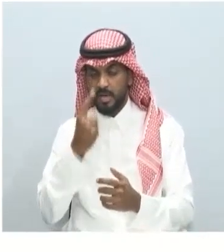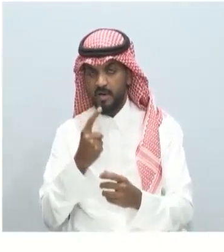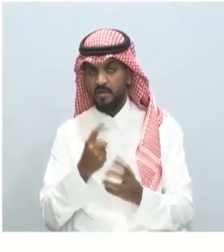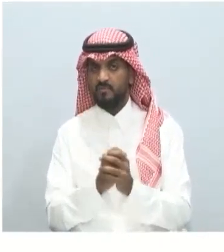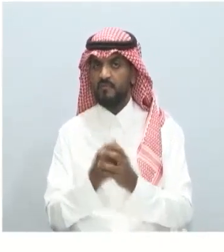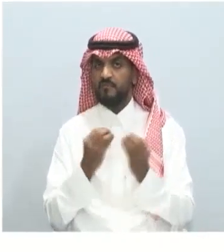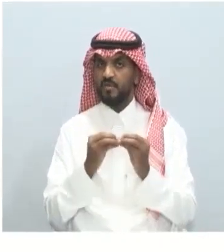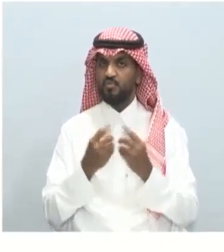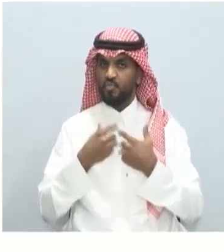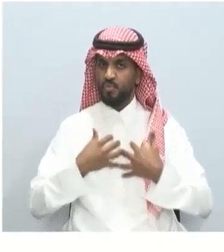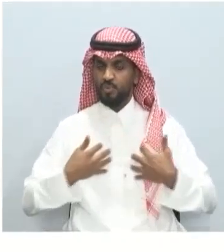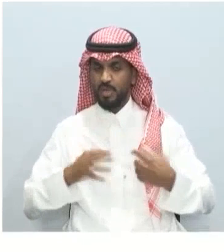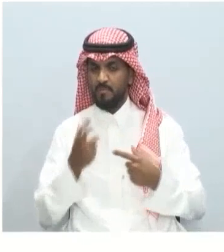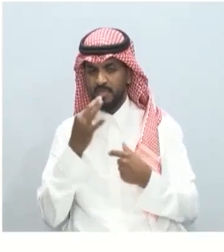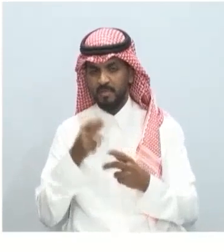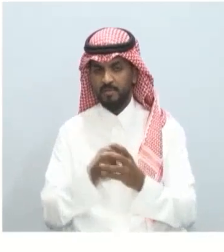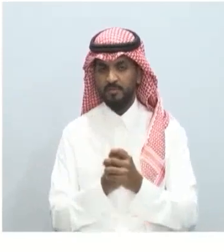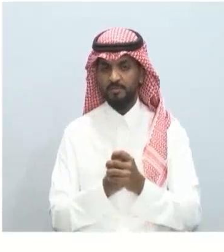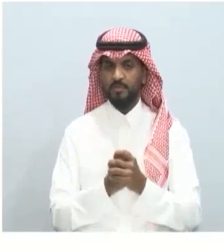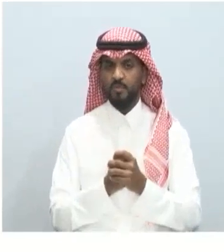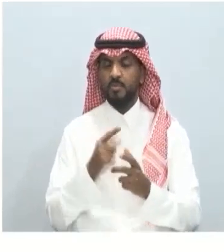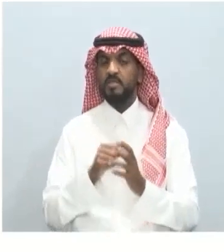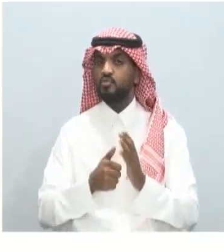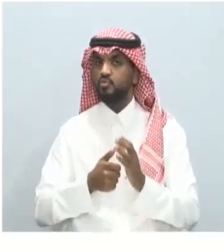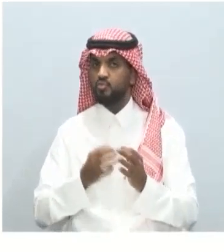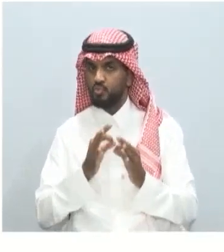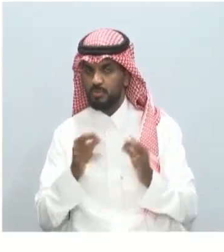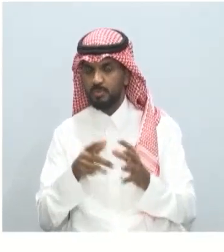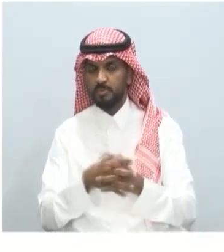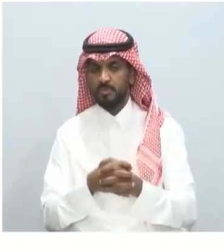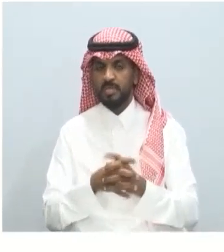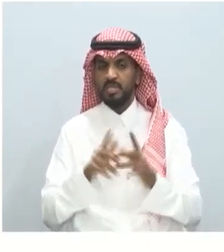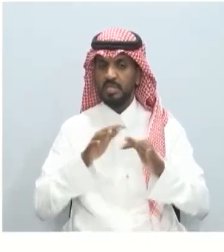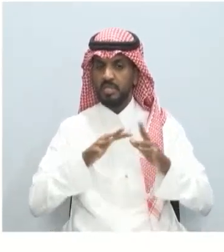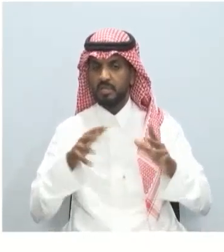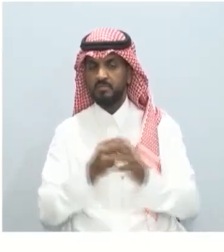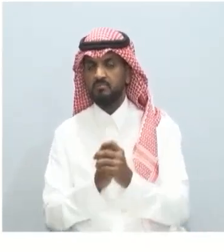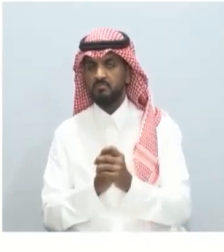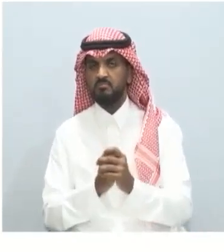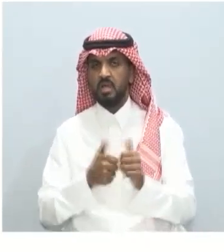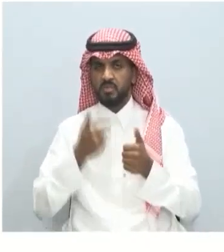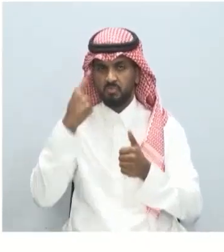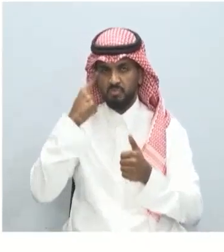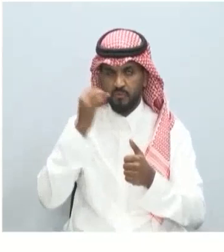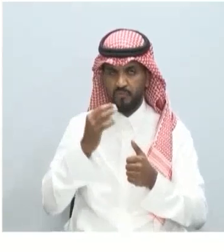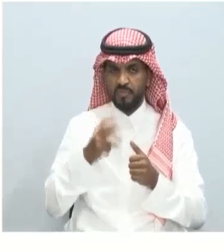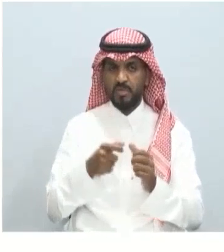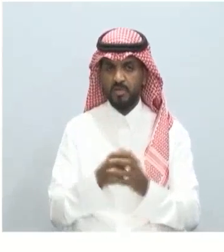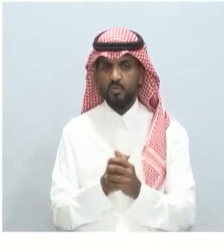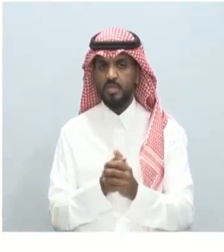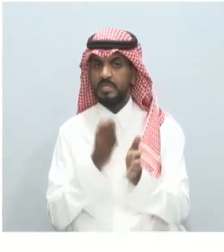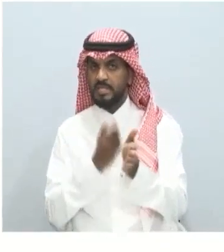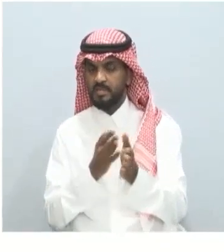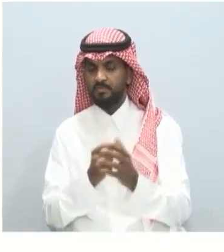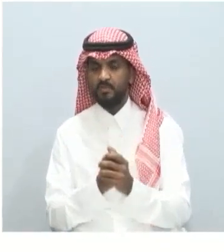ومتعه فماذا تعرف عنه وماذا تجيد منه اننا كثيرا ما نزعم اجاده الاصغاء والالتزام